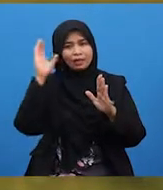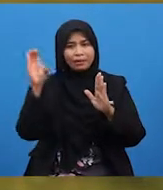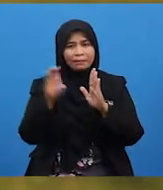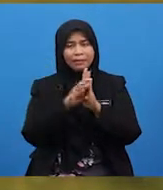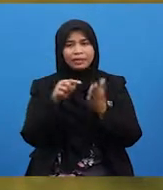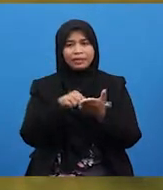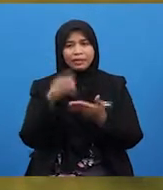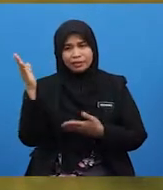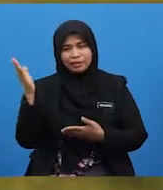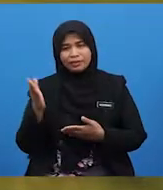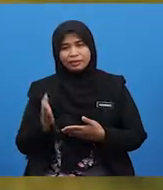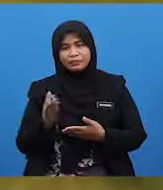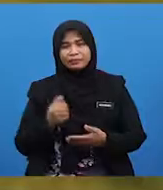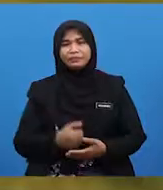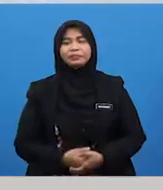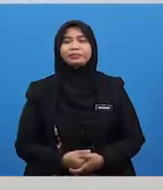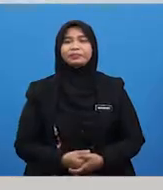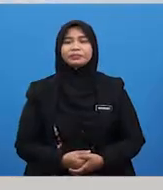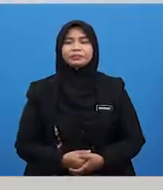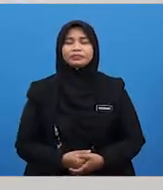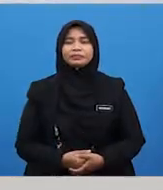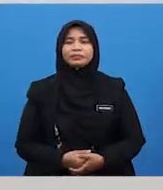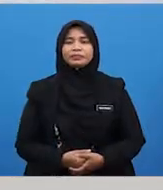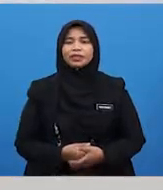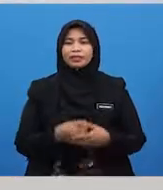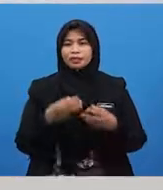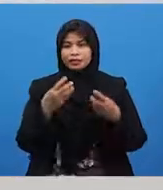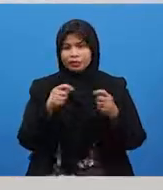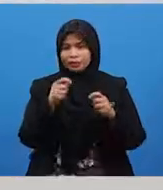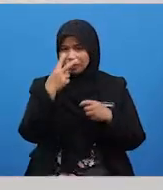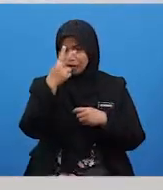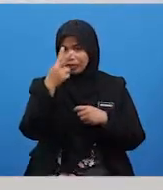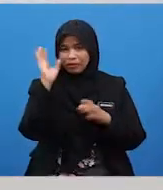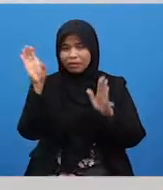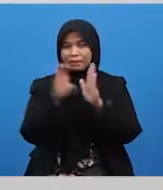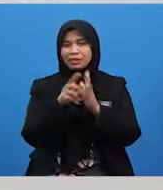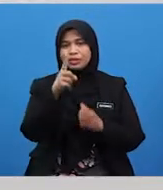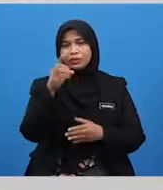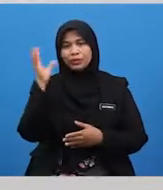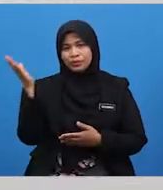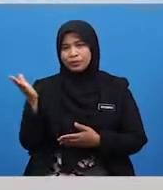bersedia? Ayo kita mulakan. Cuba lihat gambar pertama.